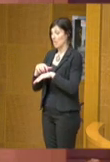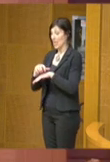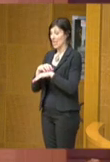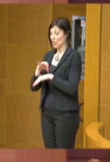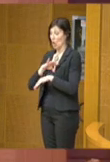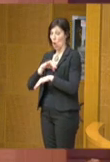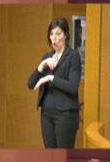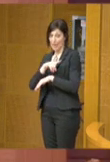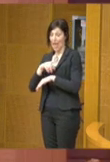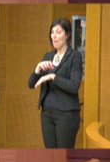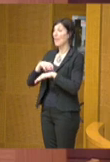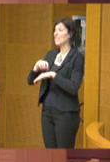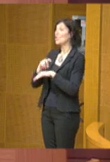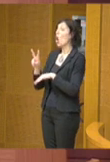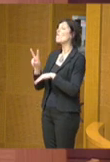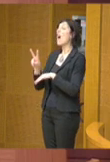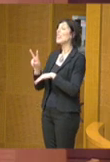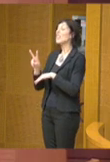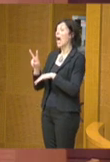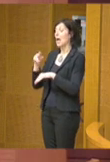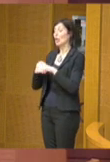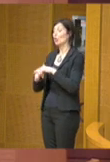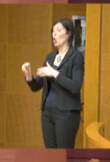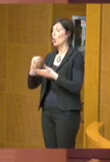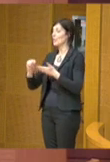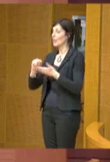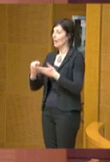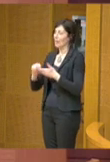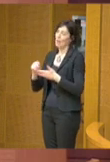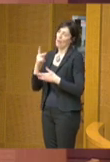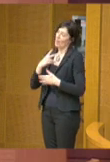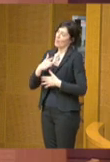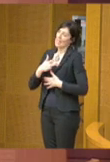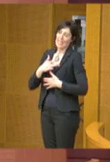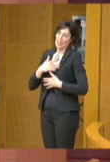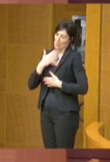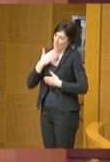Locatelli, al ministro Valditara, al sottosegretario i sentimenti di gratitudine